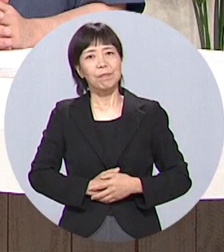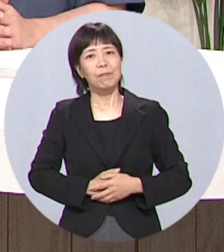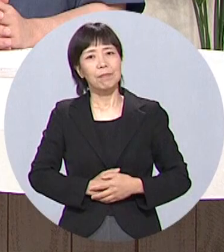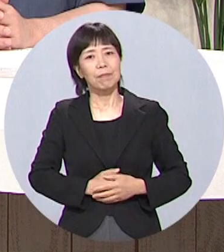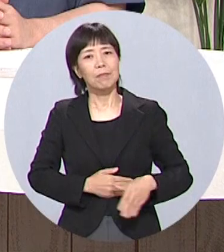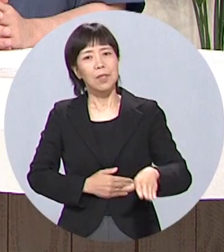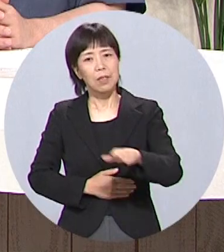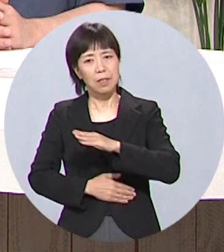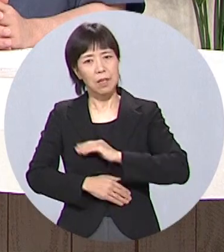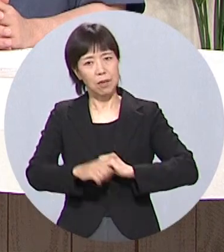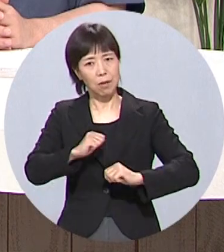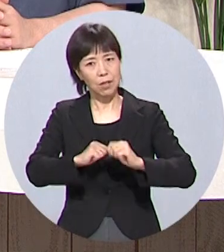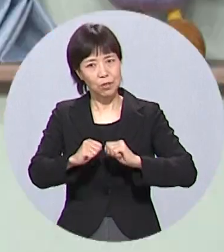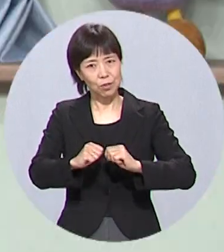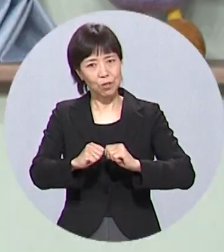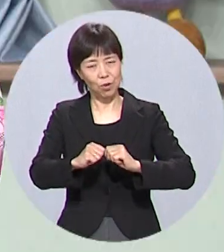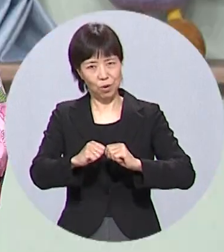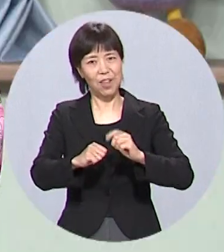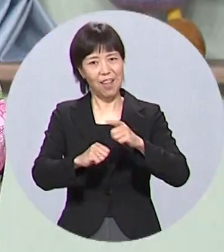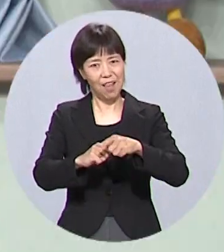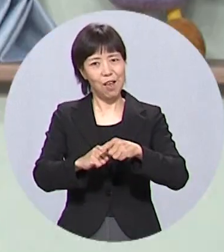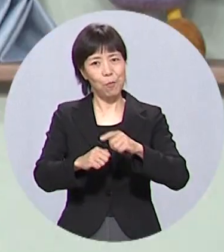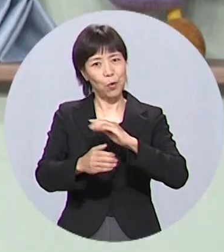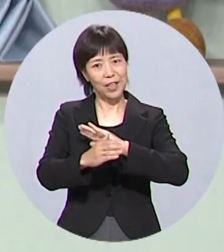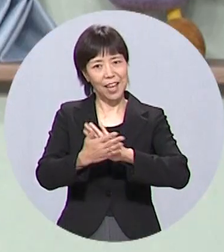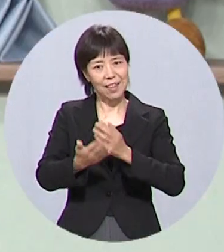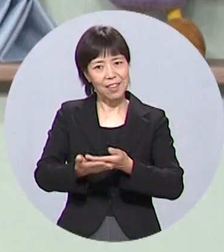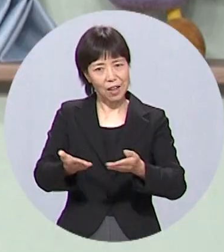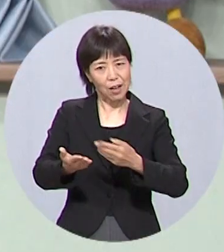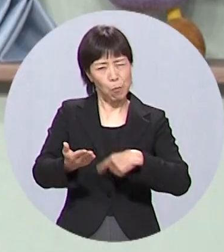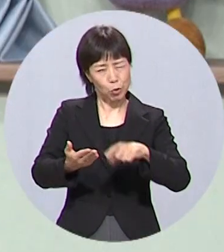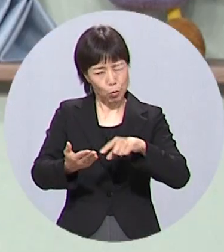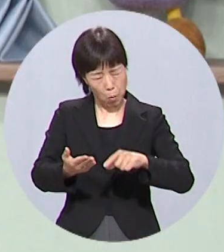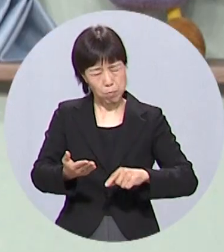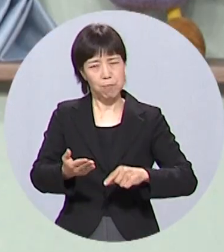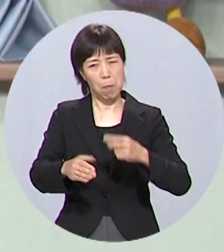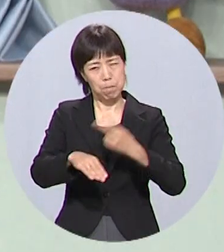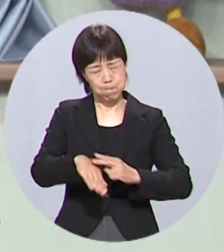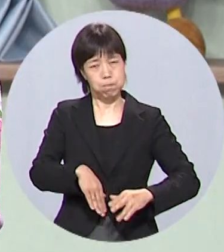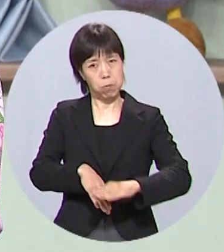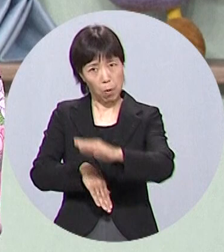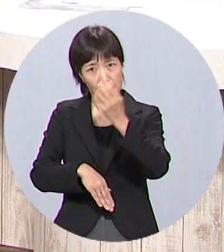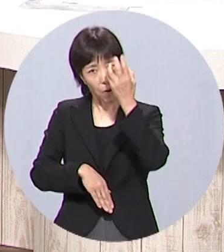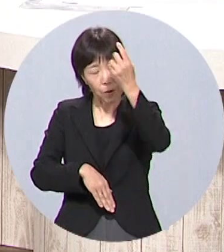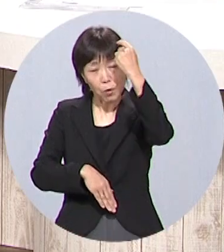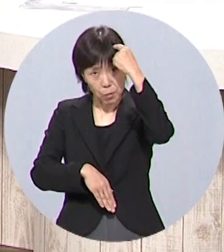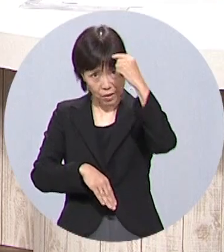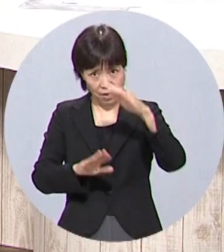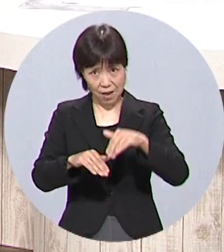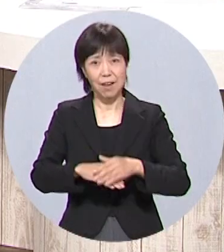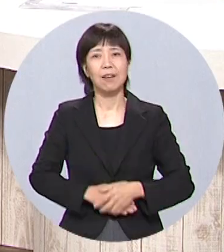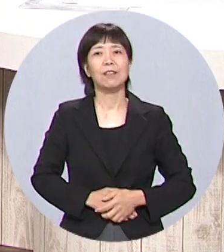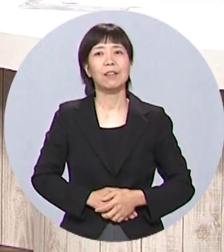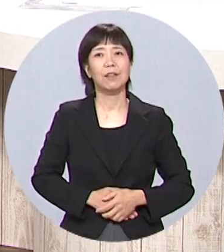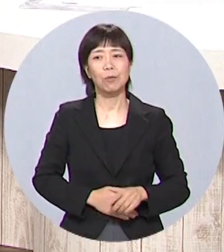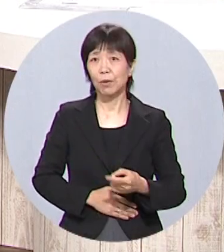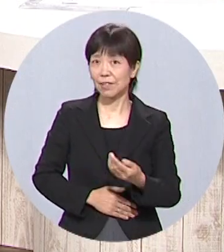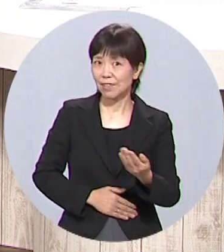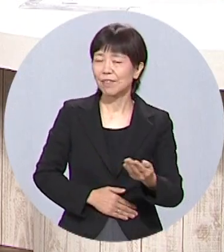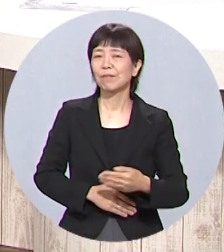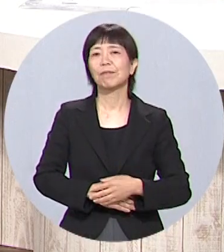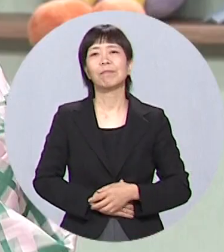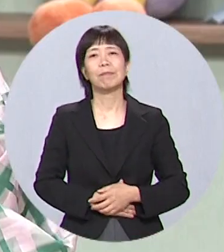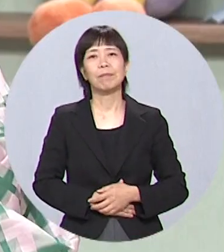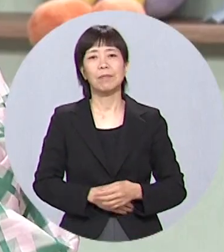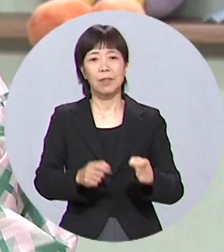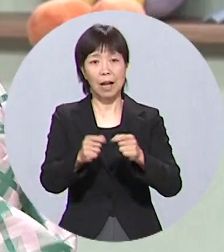皆さんの活躍によってよりこの県展がさらに盛り上がっていきそうだなというのを感じましたね。アンゴラちゃんいかがでした。 あの